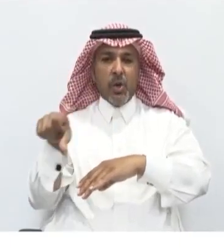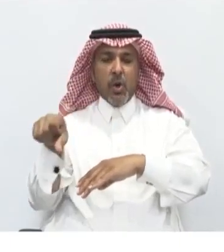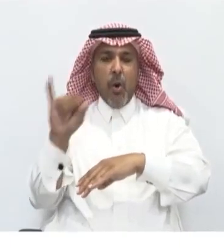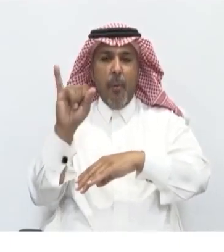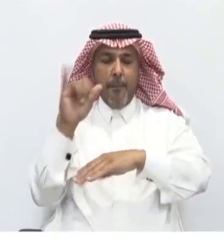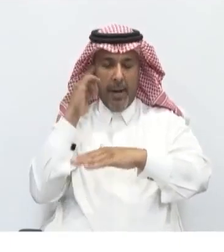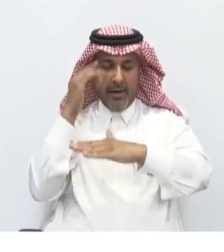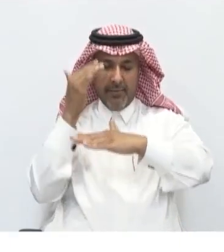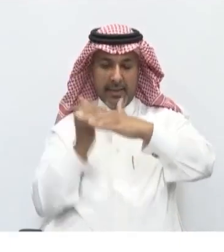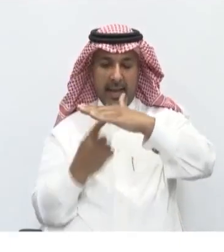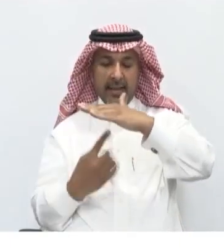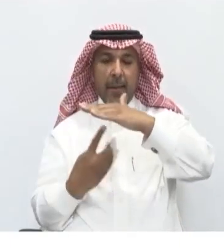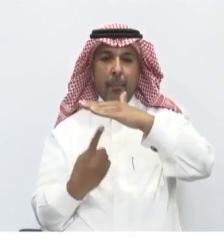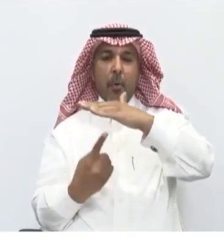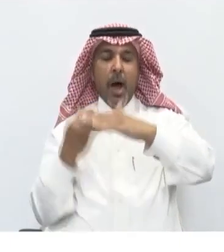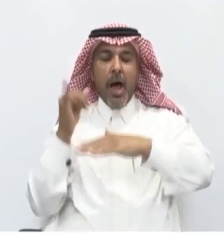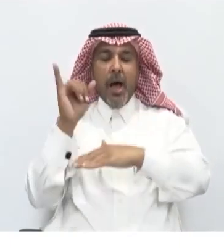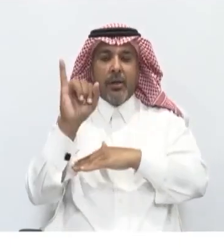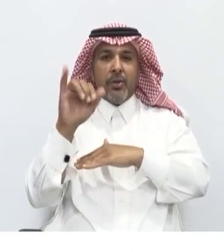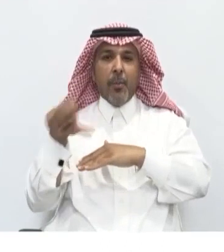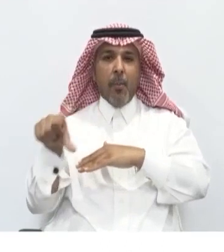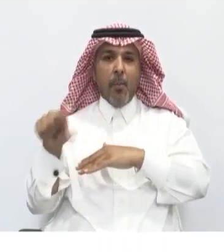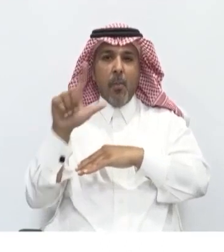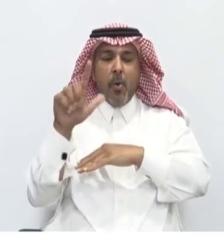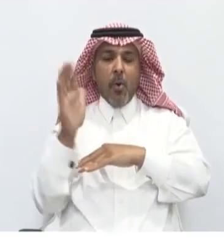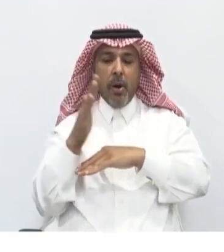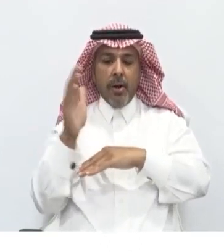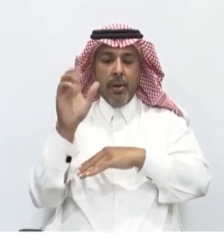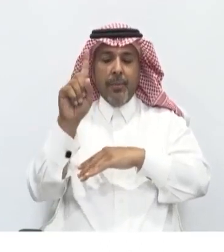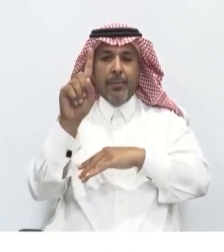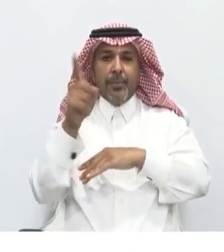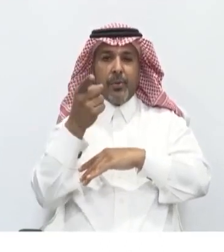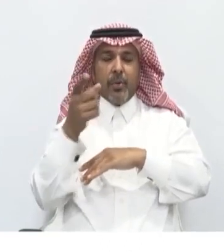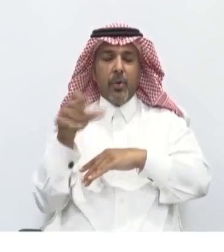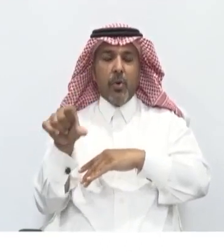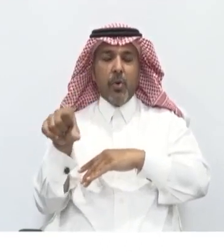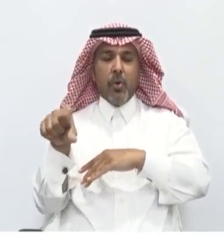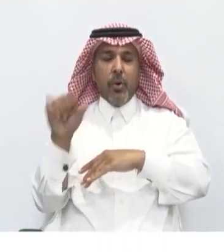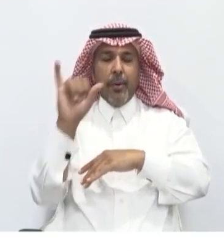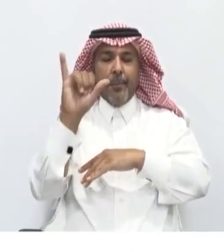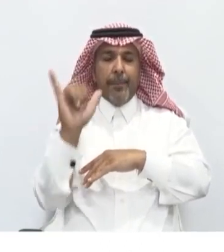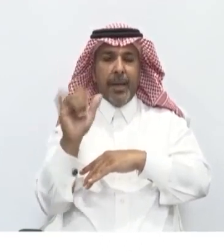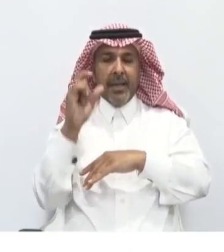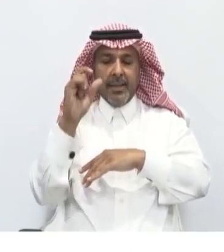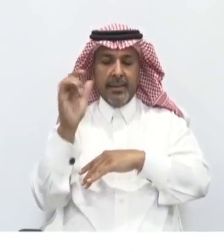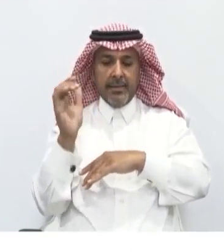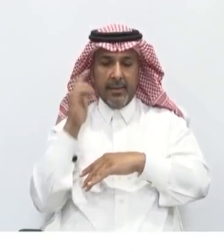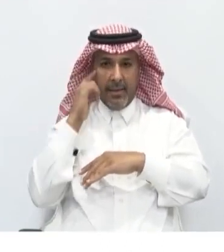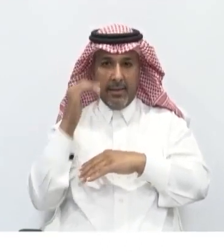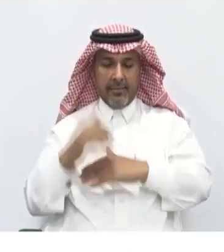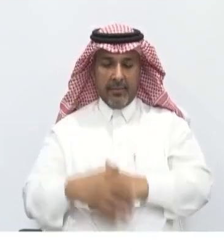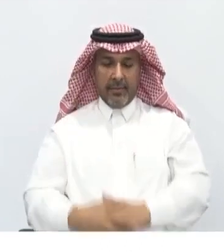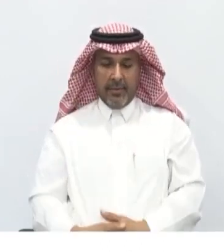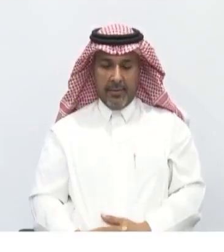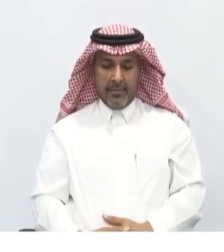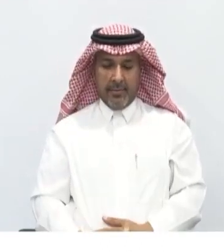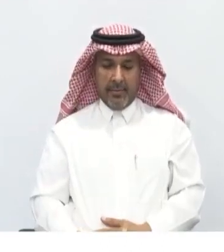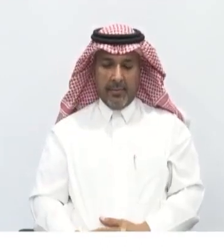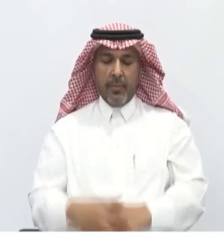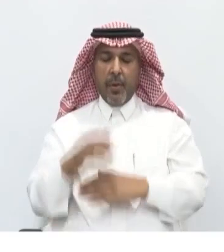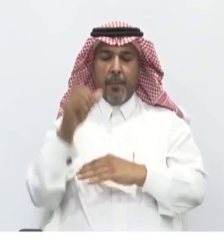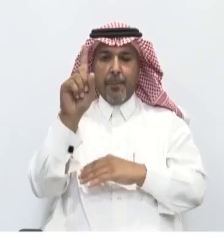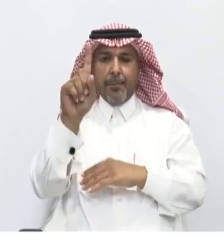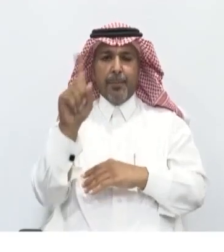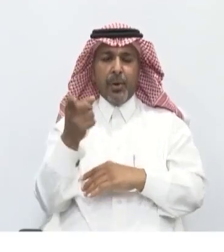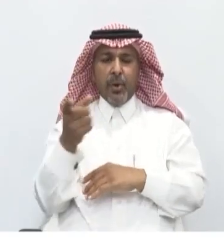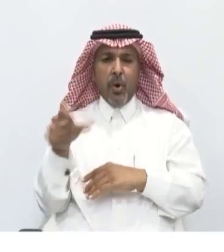البروم الكسر السادس ايضا كاننا ثبتنا البسط ونقول 2 مول من